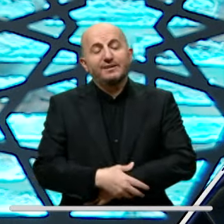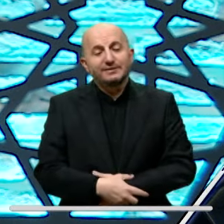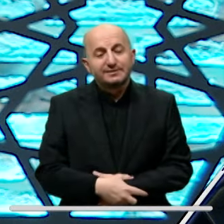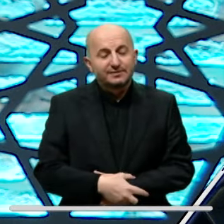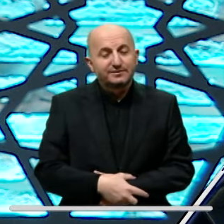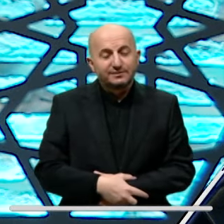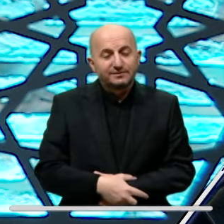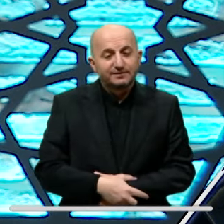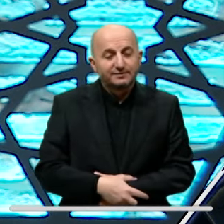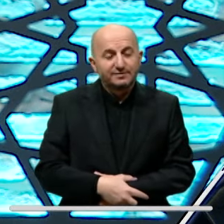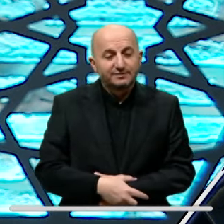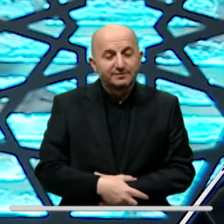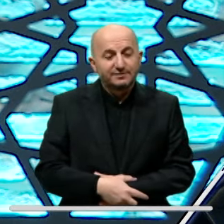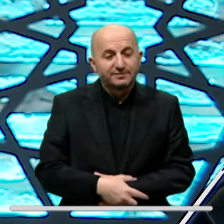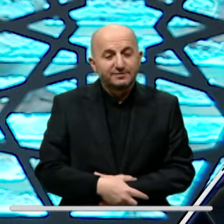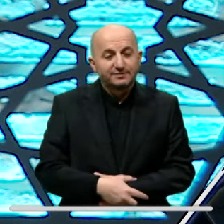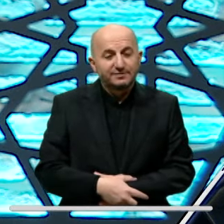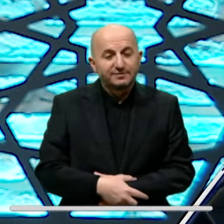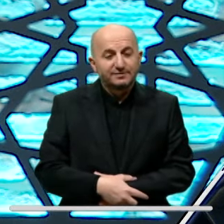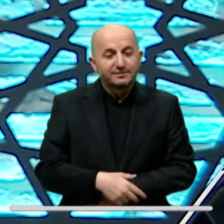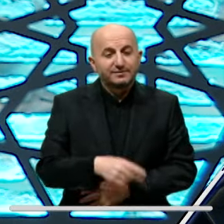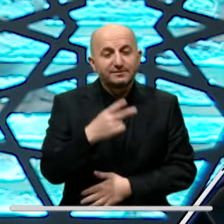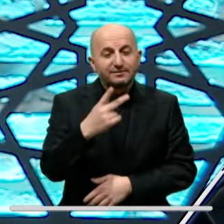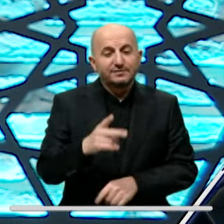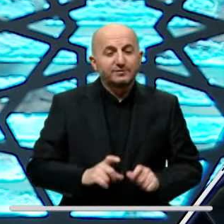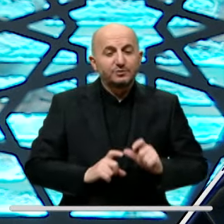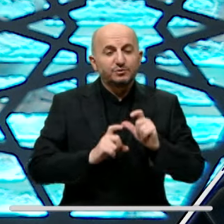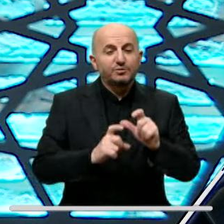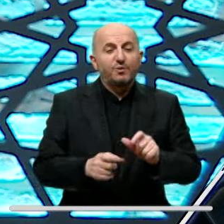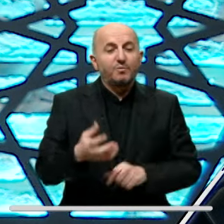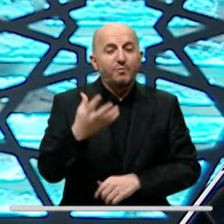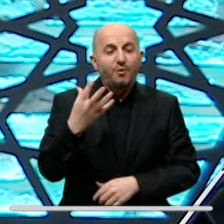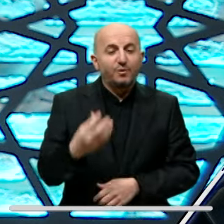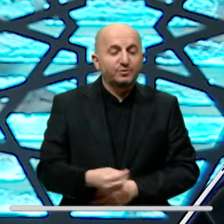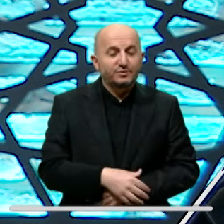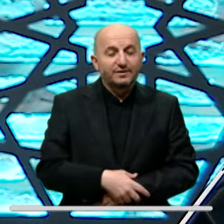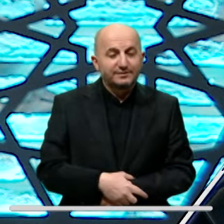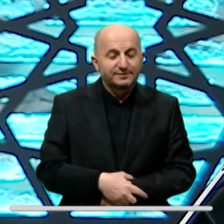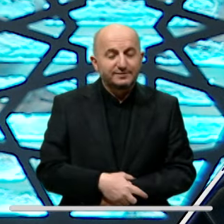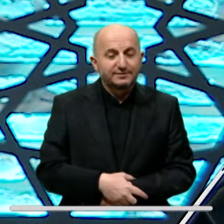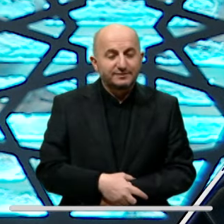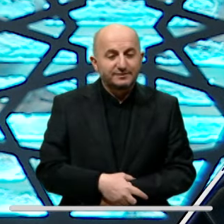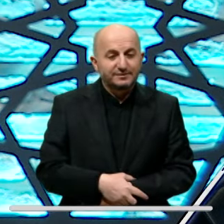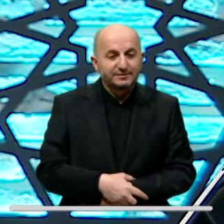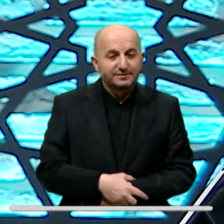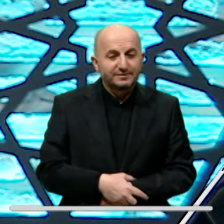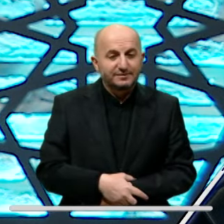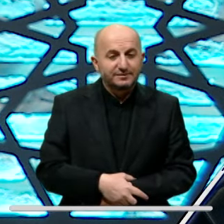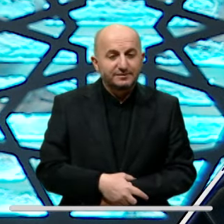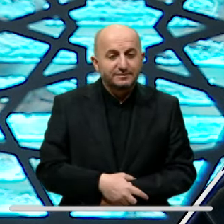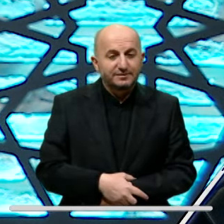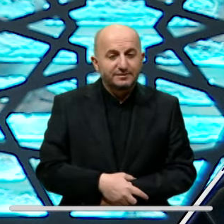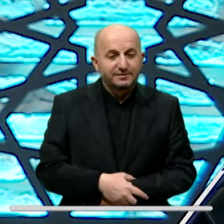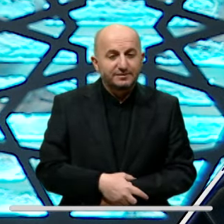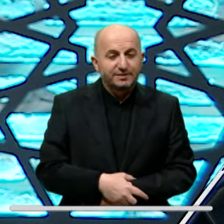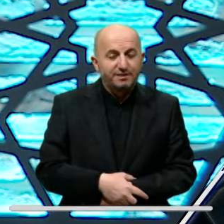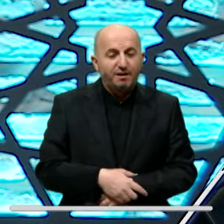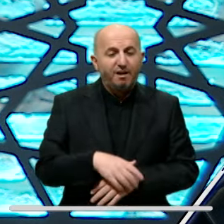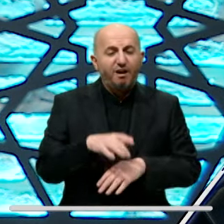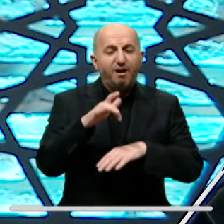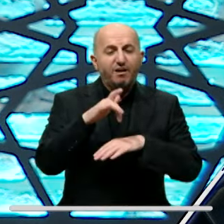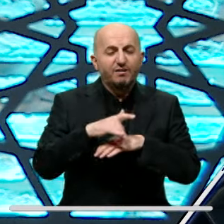efendim. Benim iki sorum olacaktı. Buyurun. Mehmet Hocama. Buyurun. Şimdi Araf Suresi